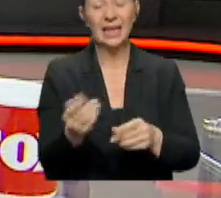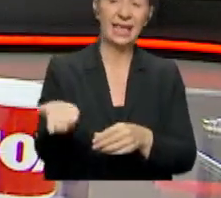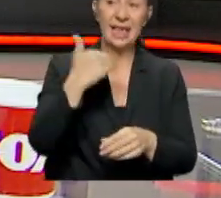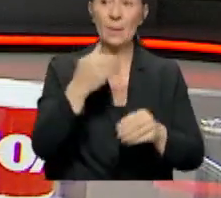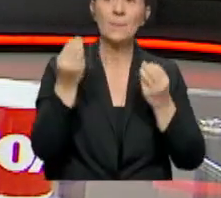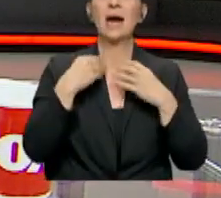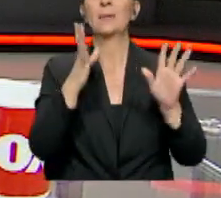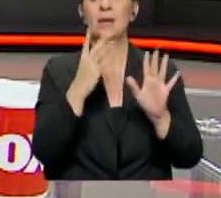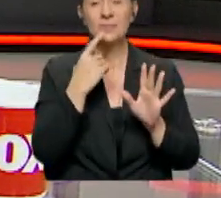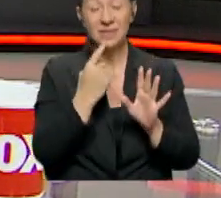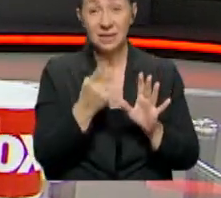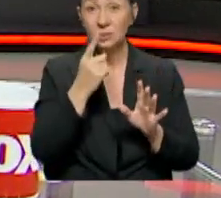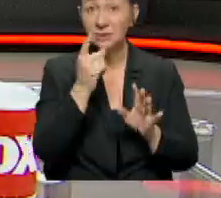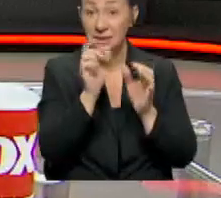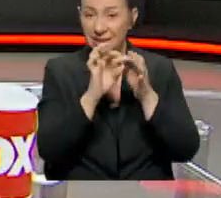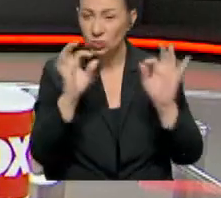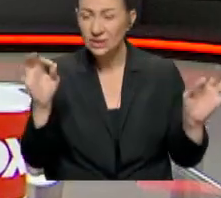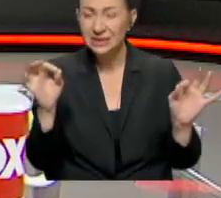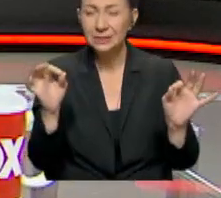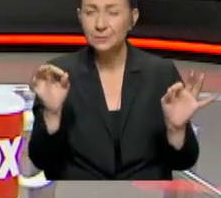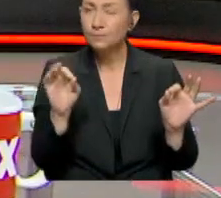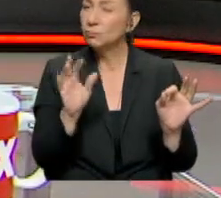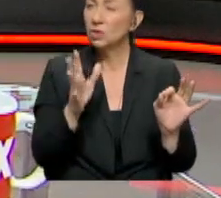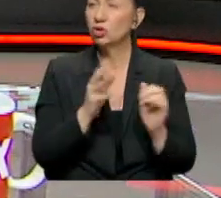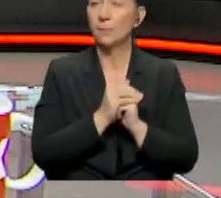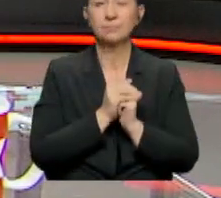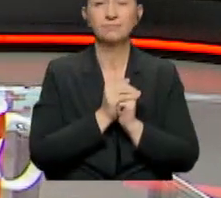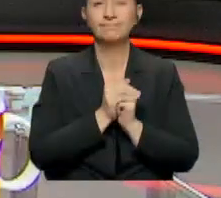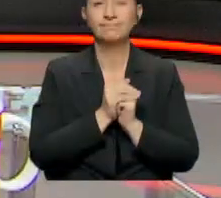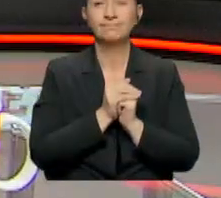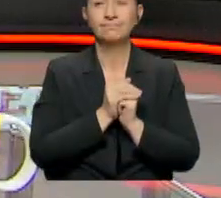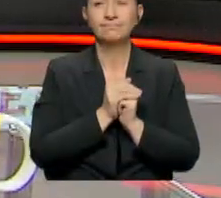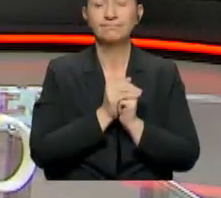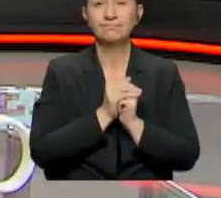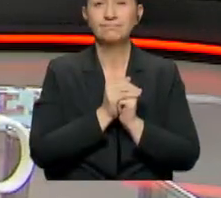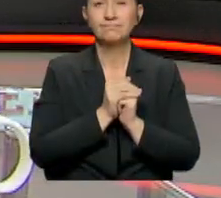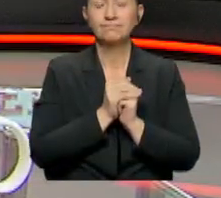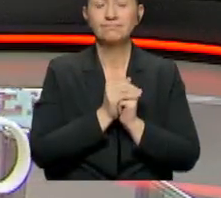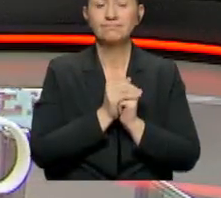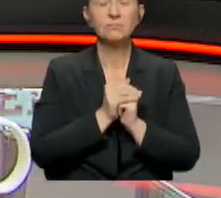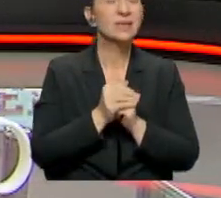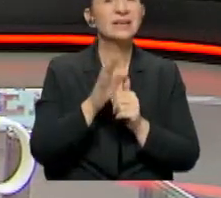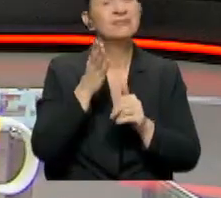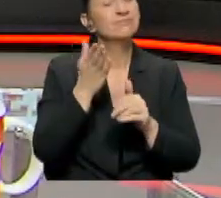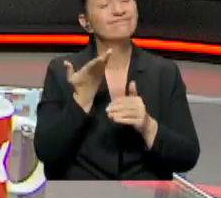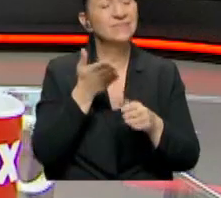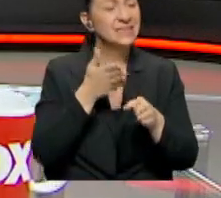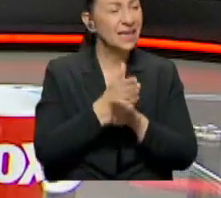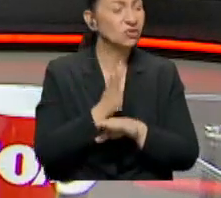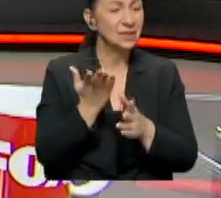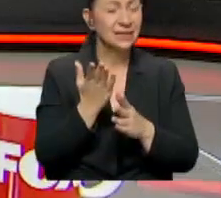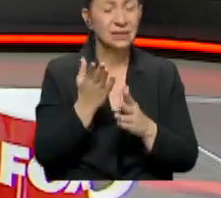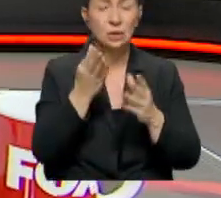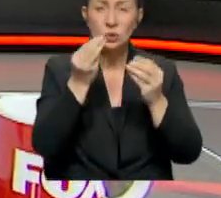sözü çok acayip bir sözdür yani gerçekten gerçekten üzerinde